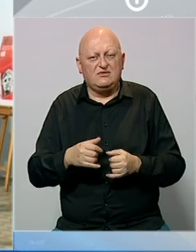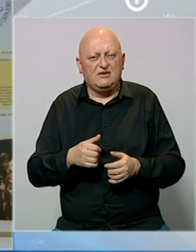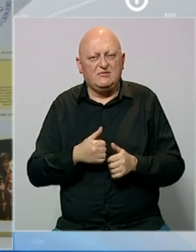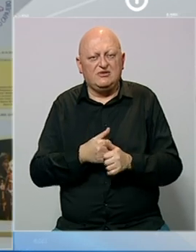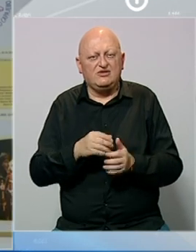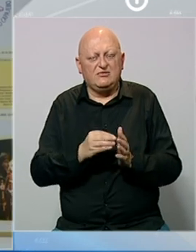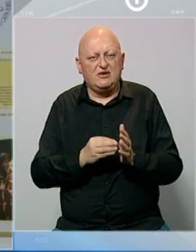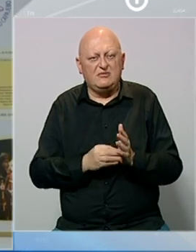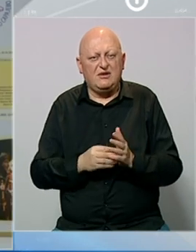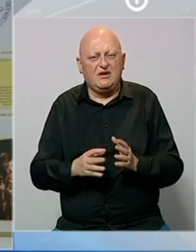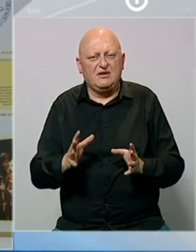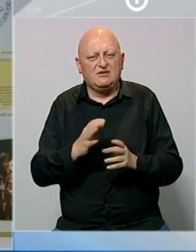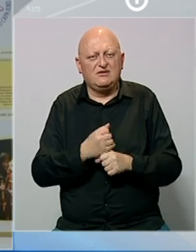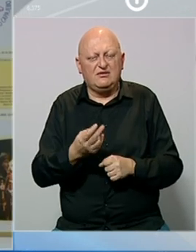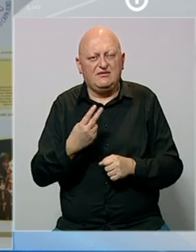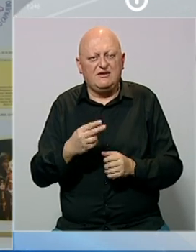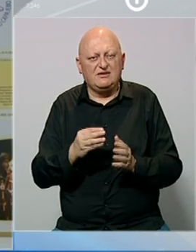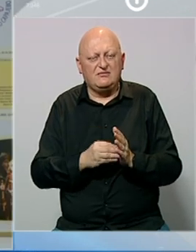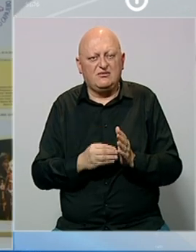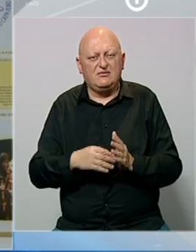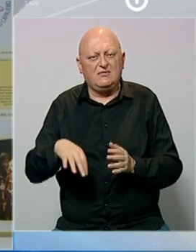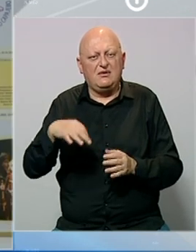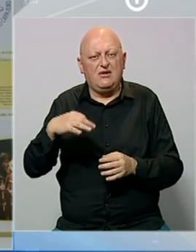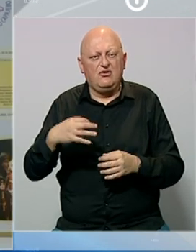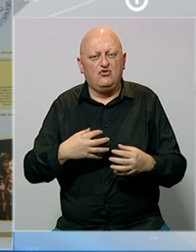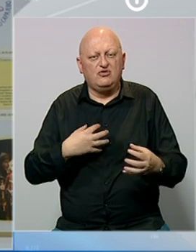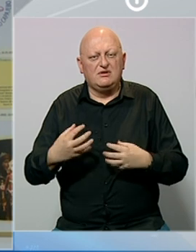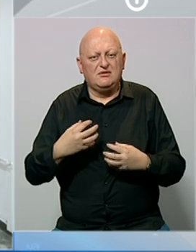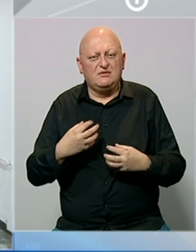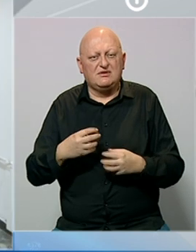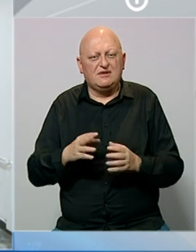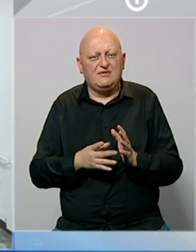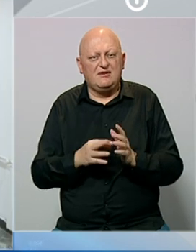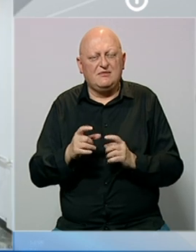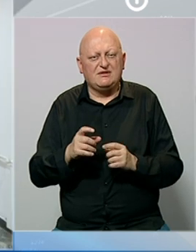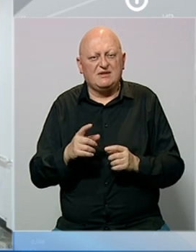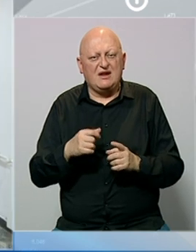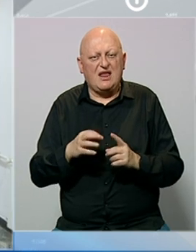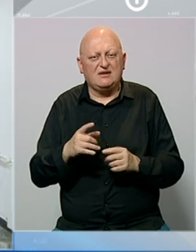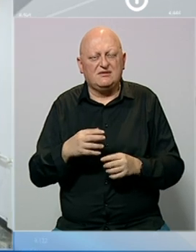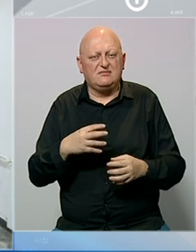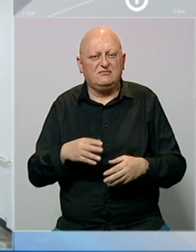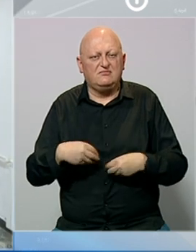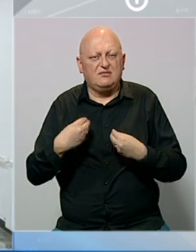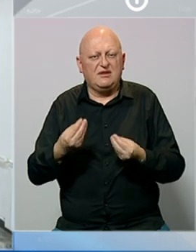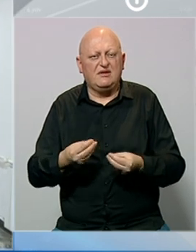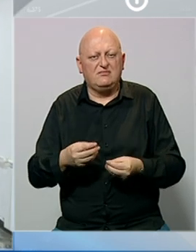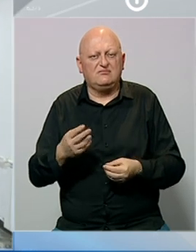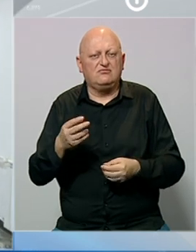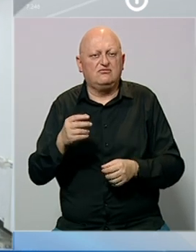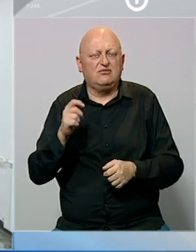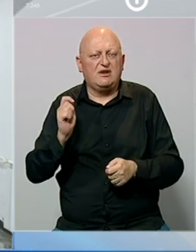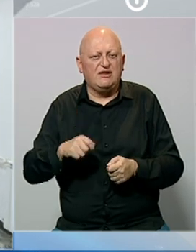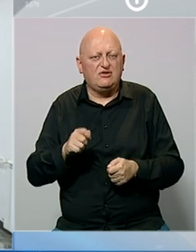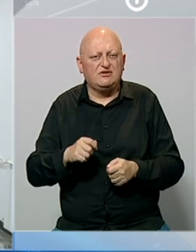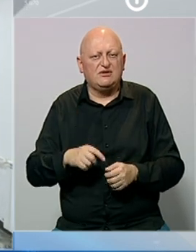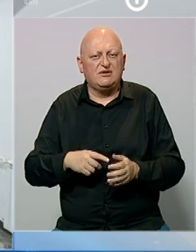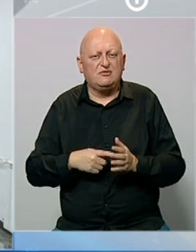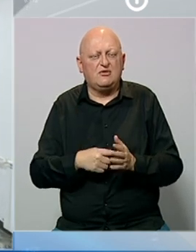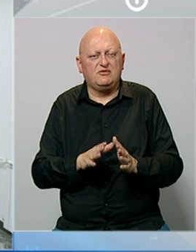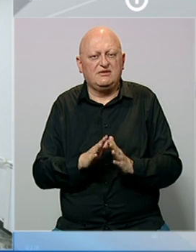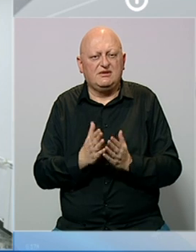natjecateljskog i pratećeg programa realizirano je 20 programa lutkarske predstave, masterclass predavanja, kreativne lutkarske